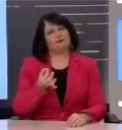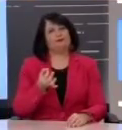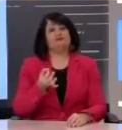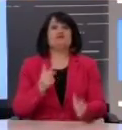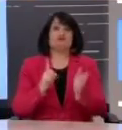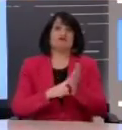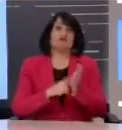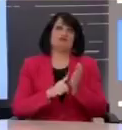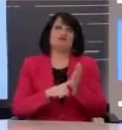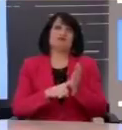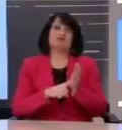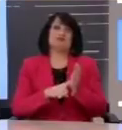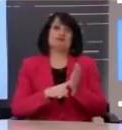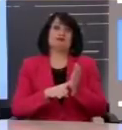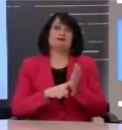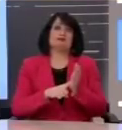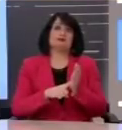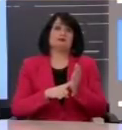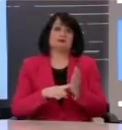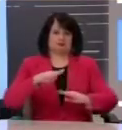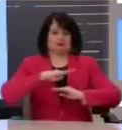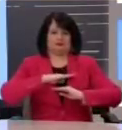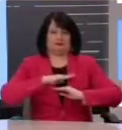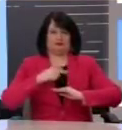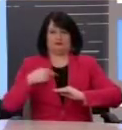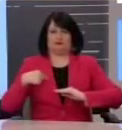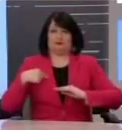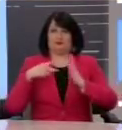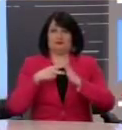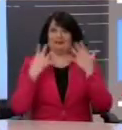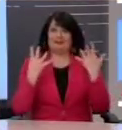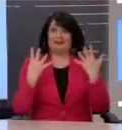επιτακτικό αίτημα της ηγεσίας των ενόπλων δυνάμεων του 2009.